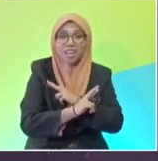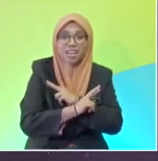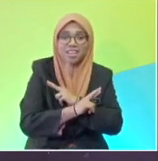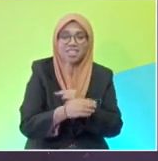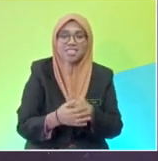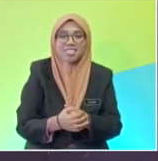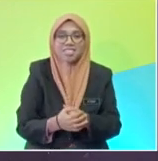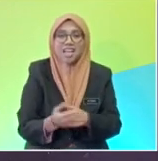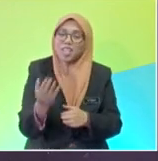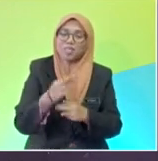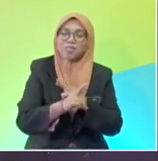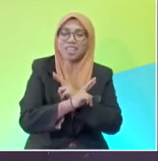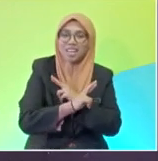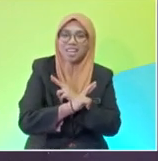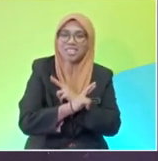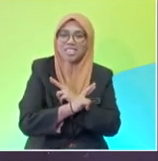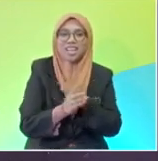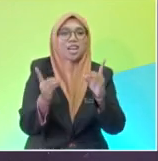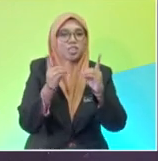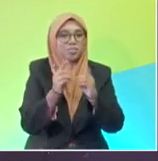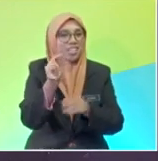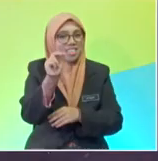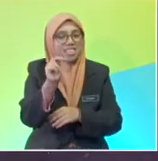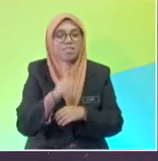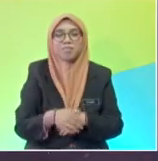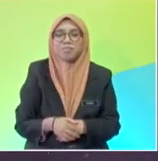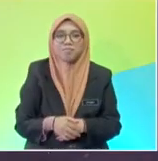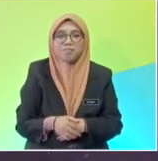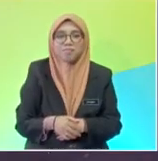Kalau macam tu kita berehat seketika, kita kembali selepas ini.